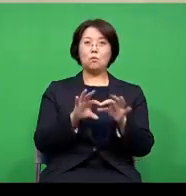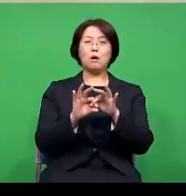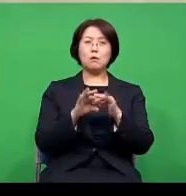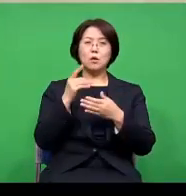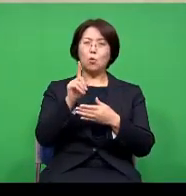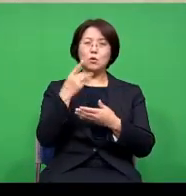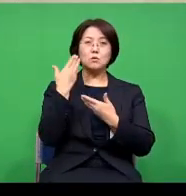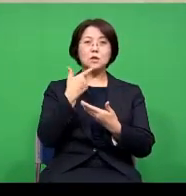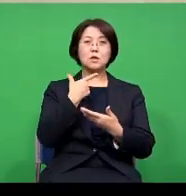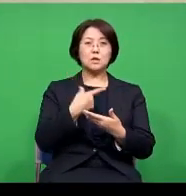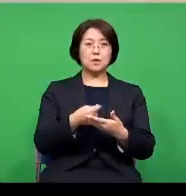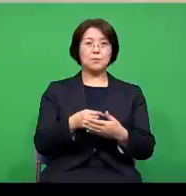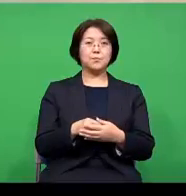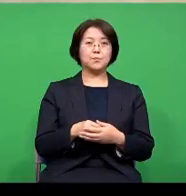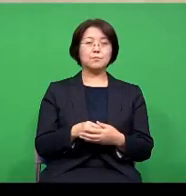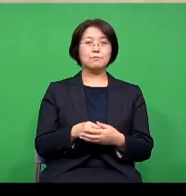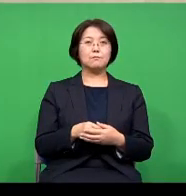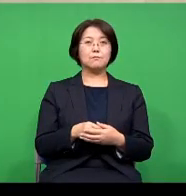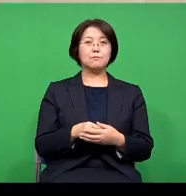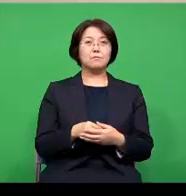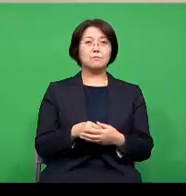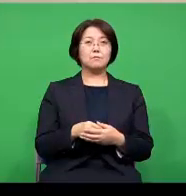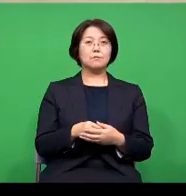絡んでもう一本したいんですけれども、